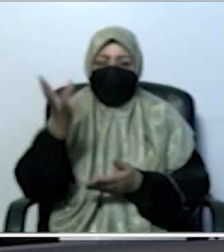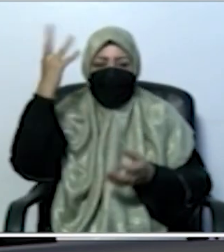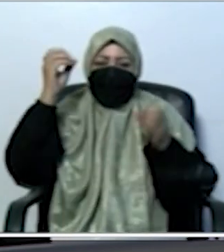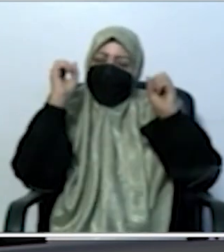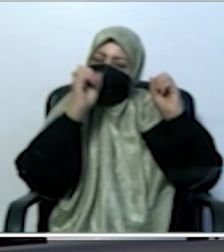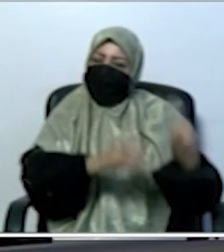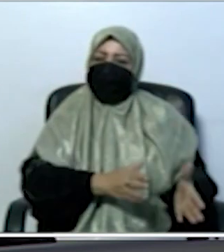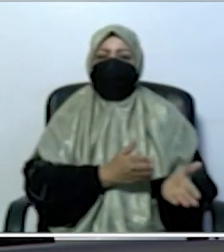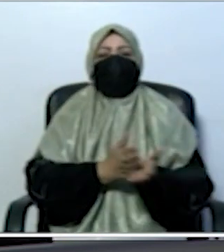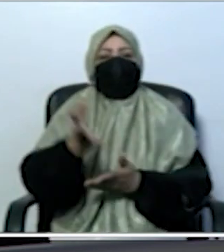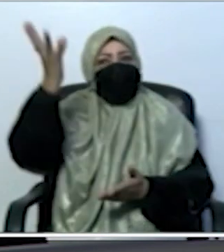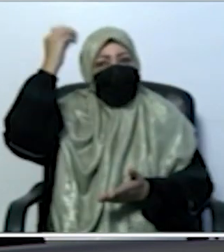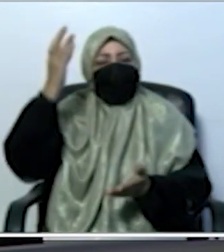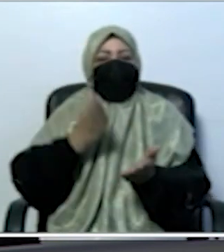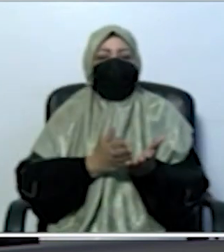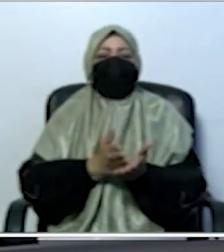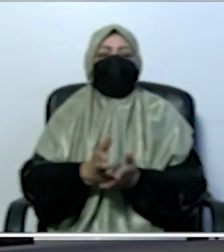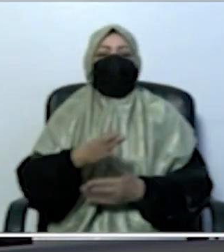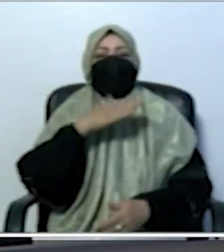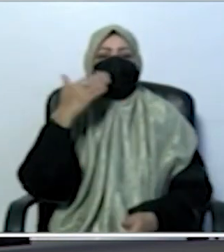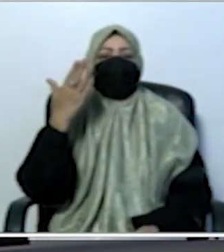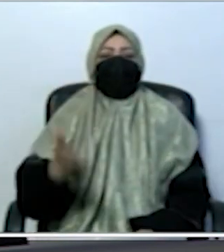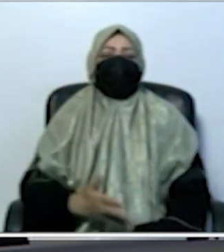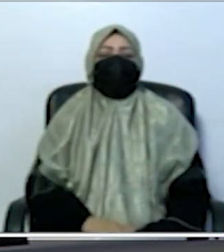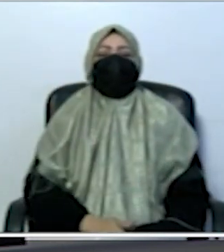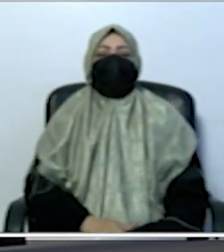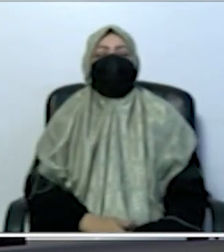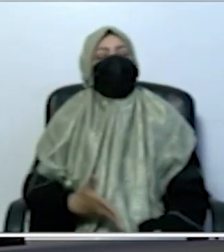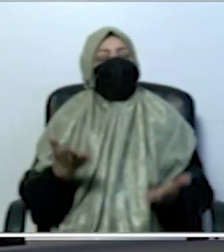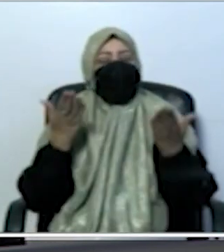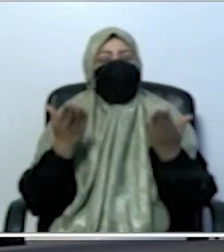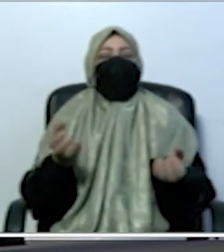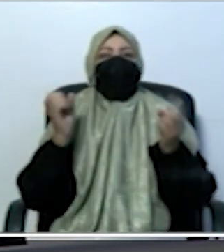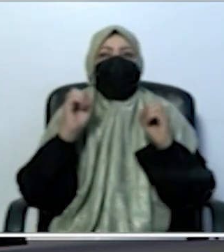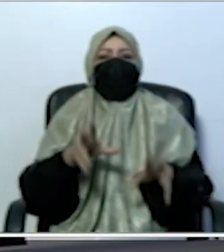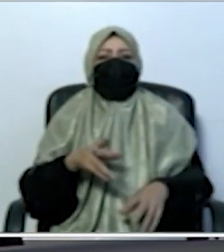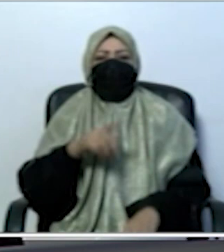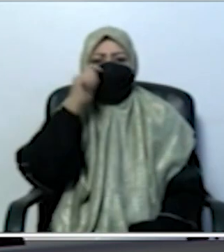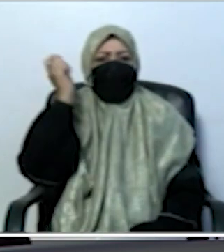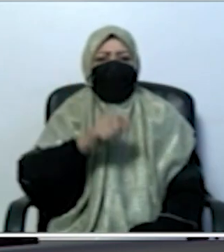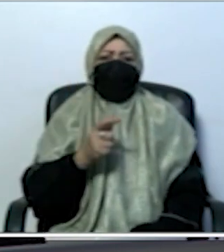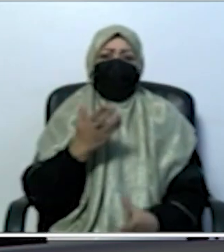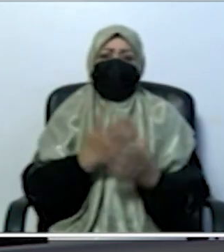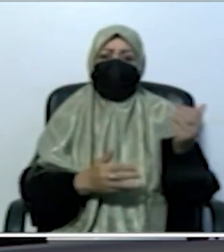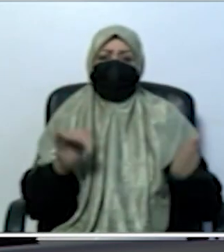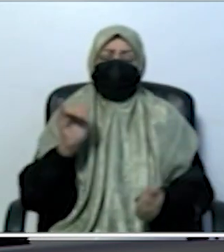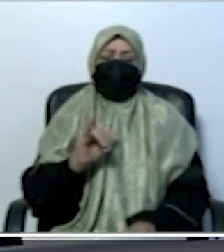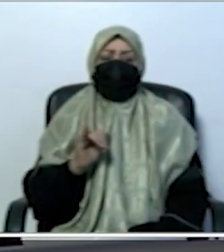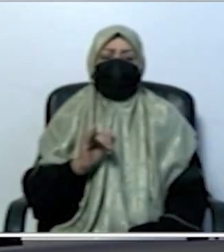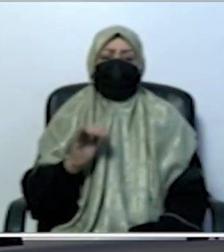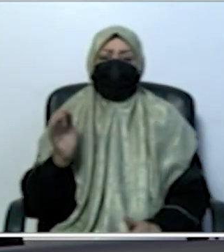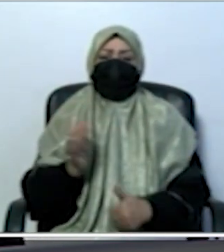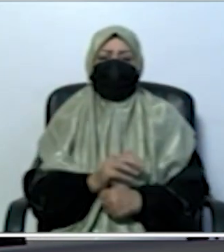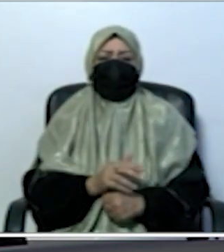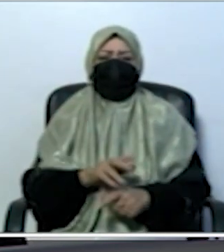الخير بالخير والصلاح. فالزوجة إذا أساء إليها زوجها لا تحسب عليه، لا تقول حسبي الله ونعم الوكيل